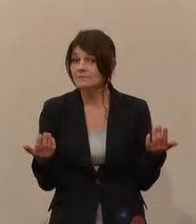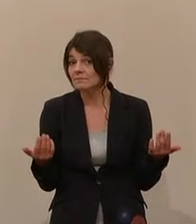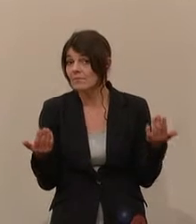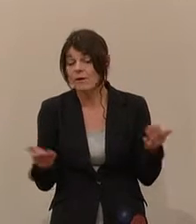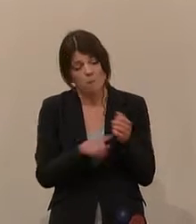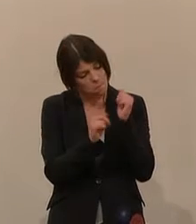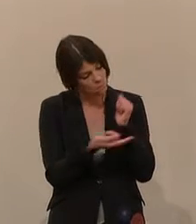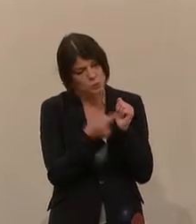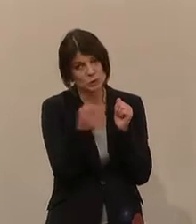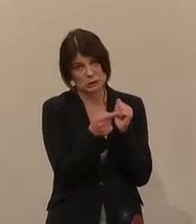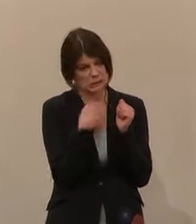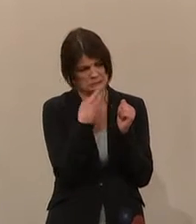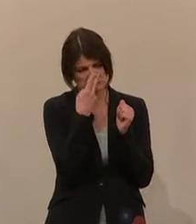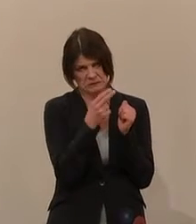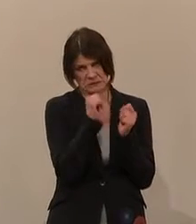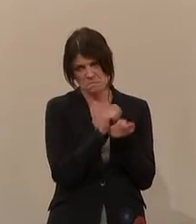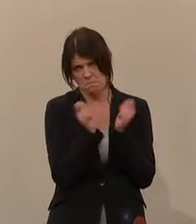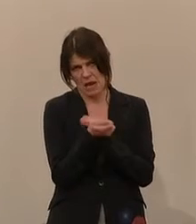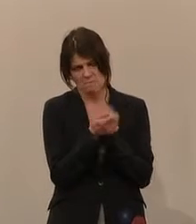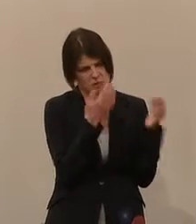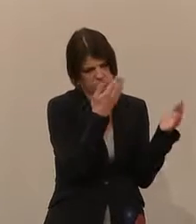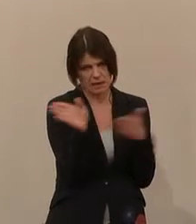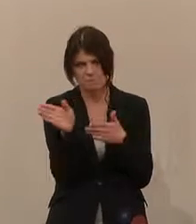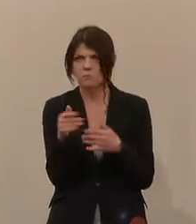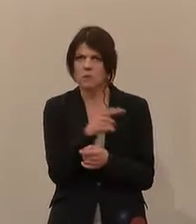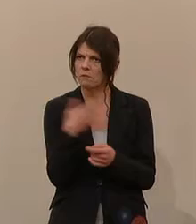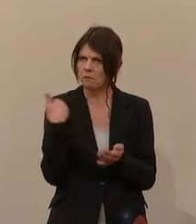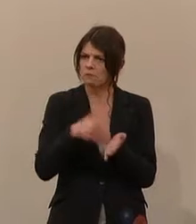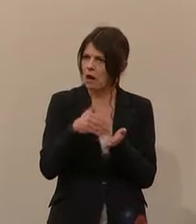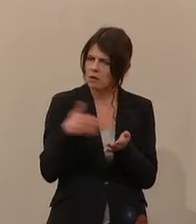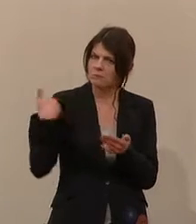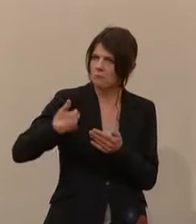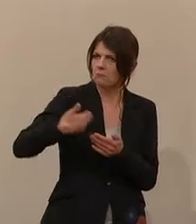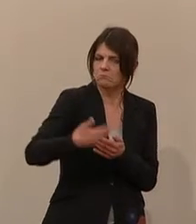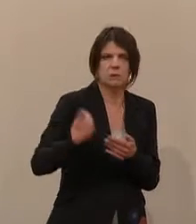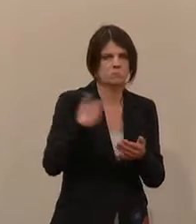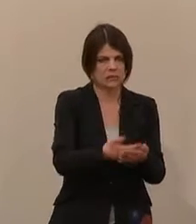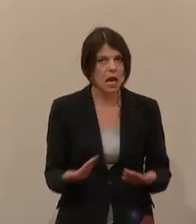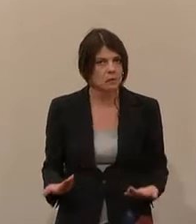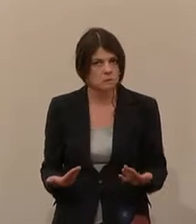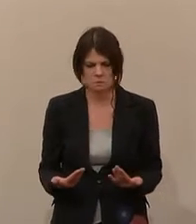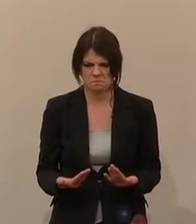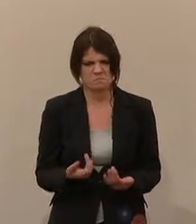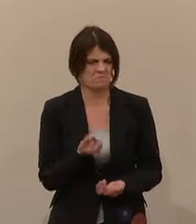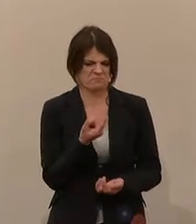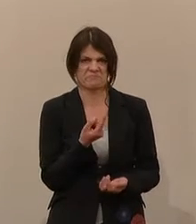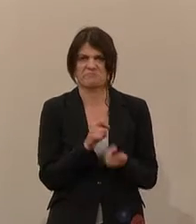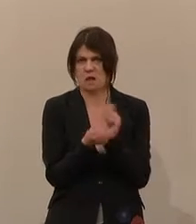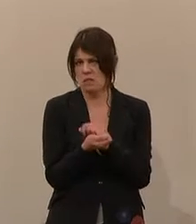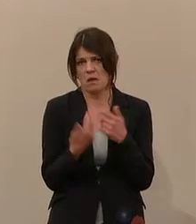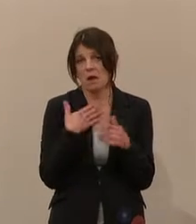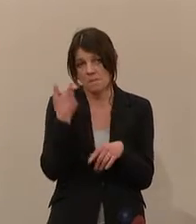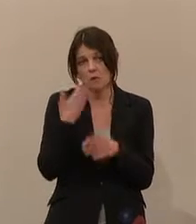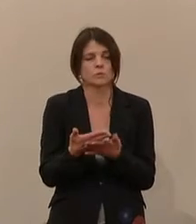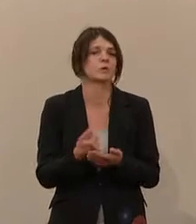im Budget sehe ich die Wende nicht. Das Budget ist im Endeffekt eine Fortschreibung von allem, was bisher da war. Da ändert sich relativ wenig aus meiner